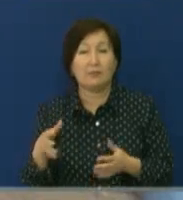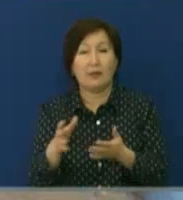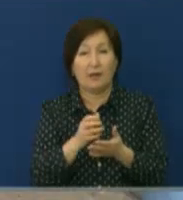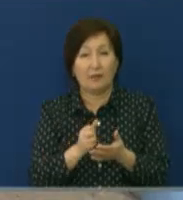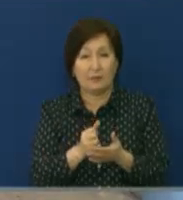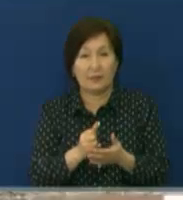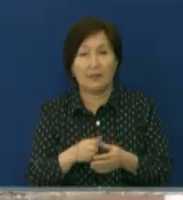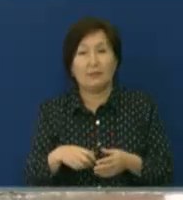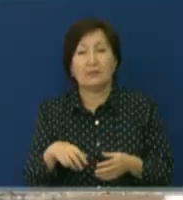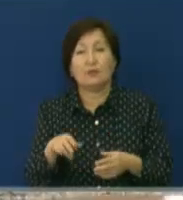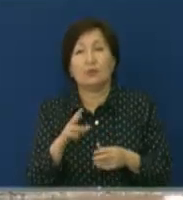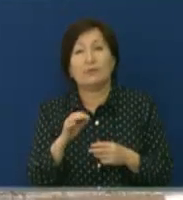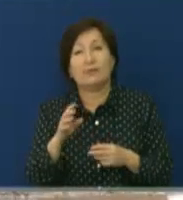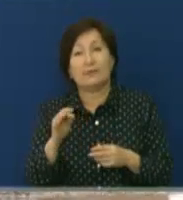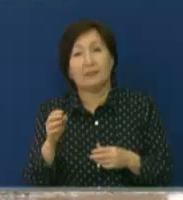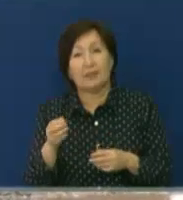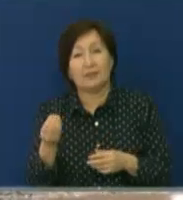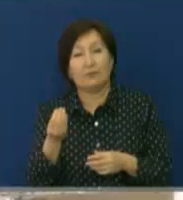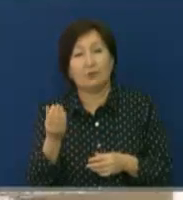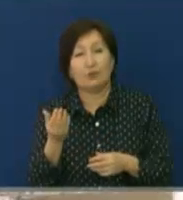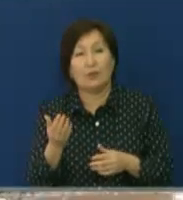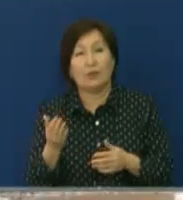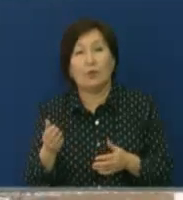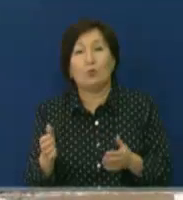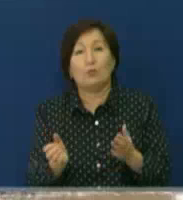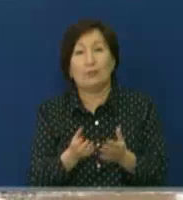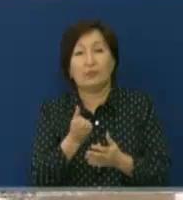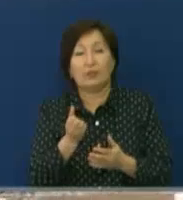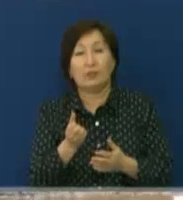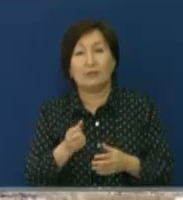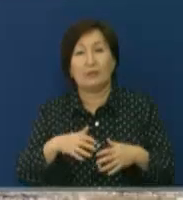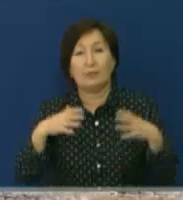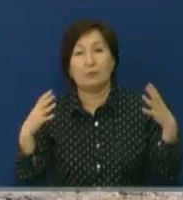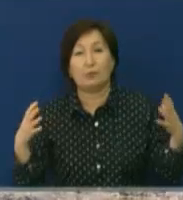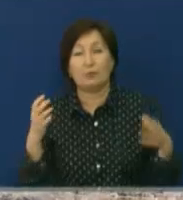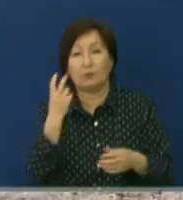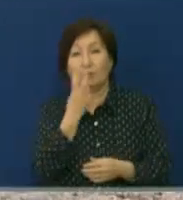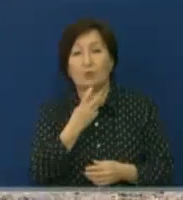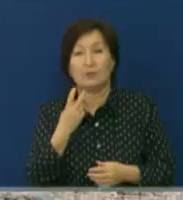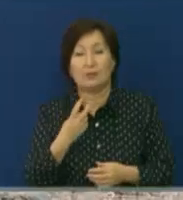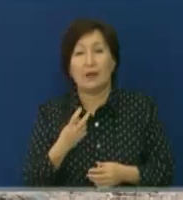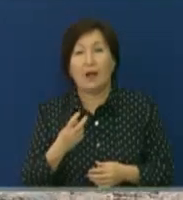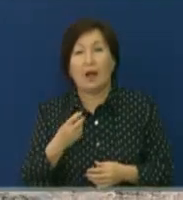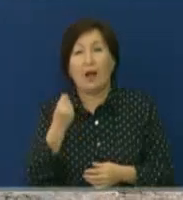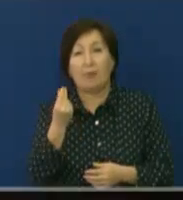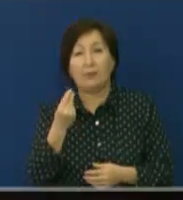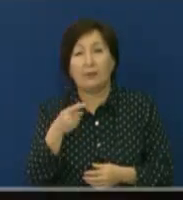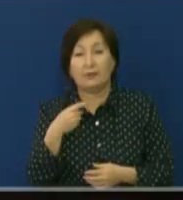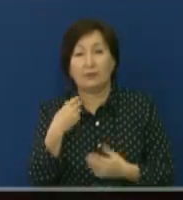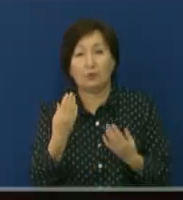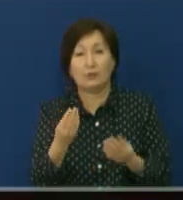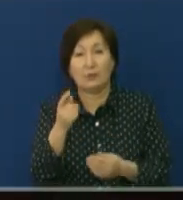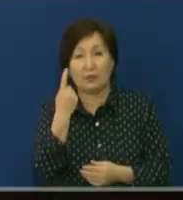за счет квартирантов заметно увеличиваются объемы твердо бытовых отходов оплата по факту идет за одного человека и